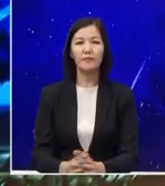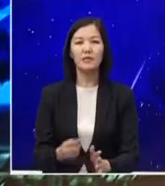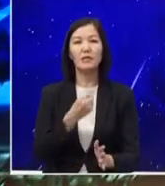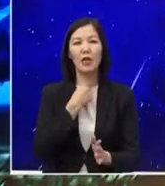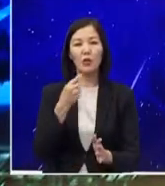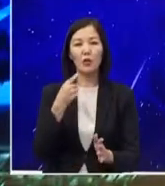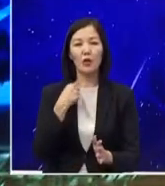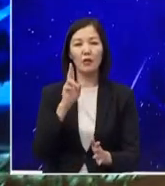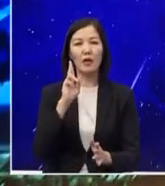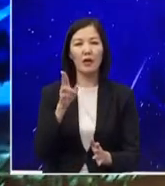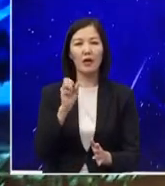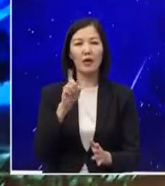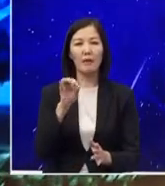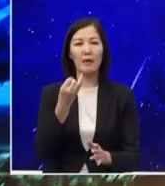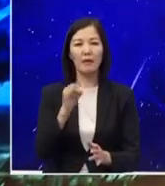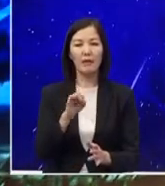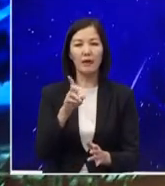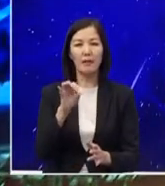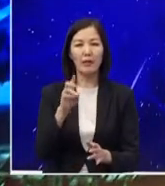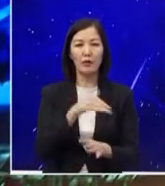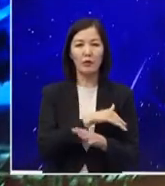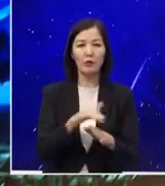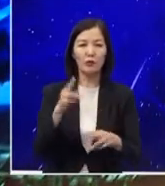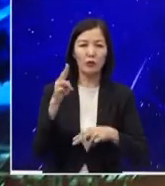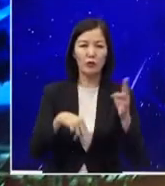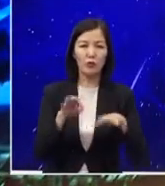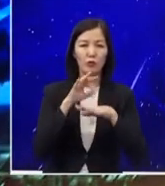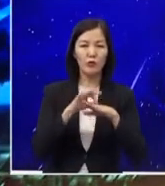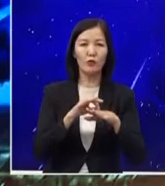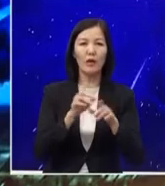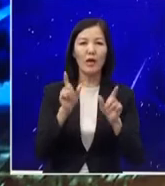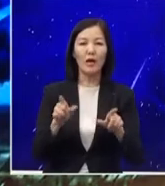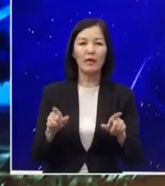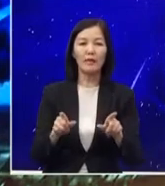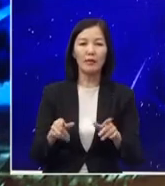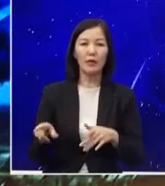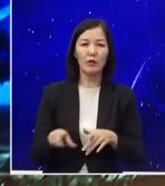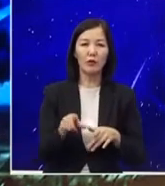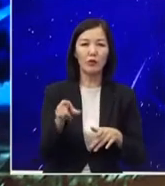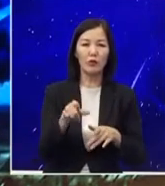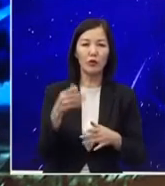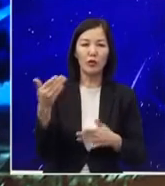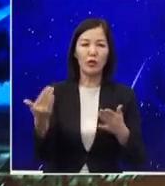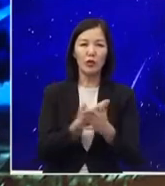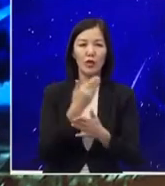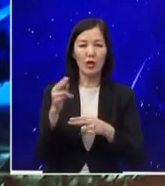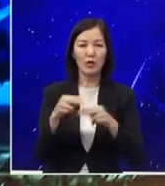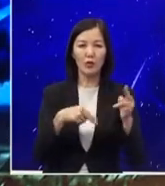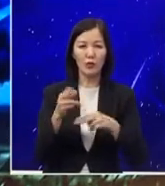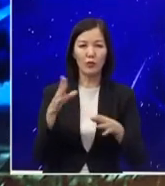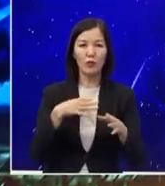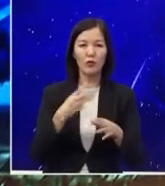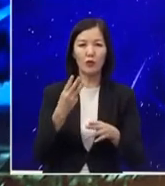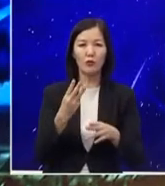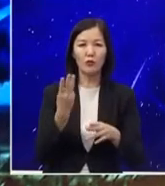Облыс орталығындағы Қабанбай Батыр көшесінде құрылыс қарқынды. Жаяу жүргіншілер жолы жаңартылуда. 3 шақырымға жуық созылған